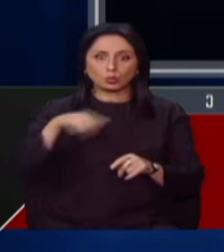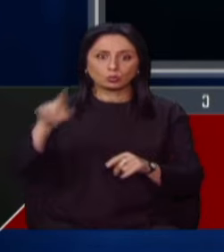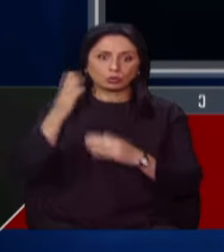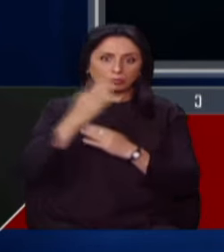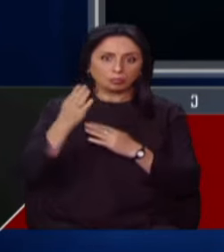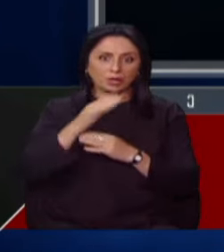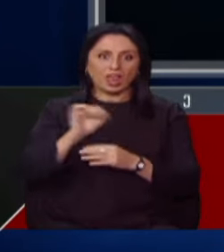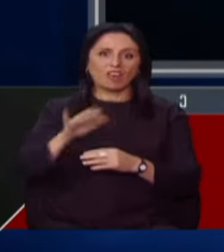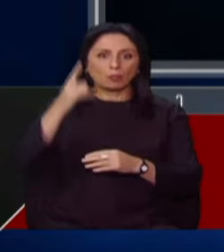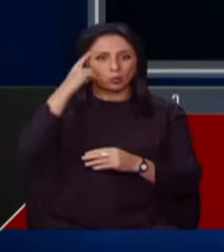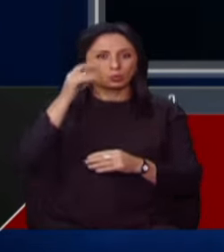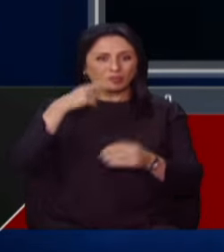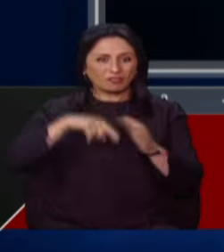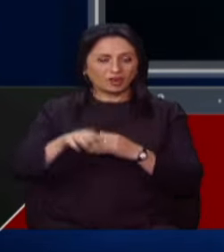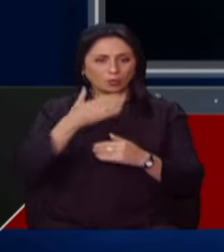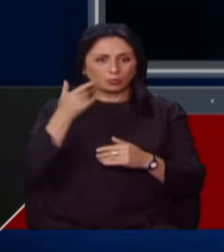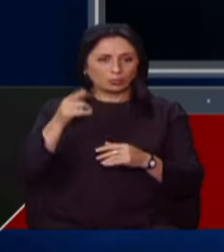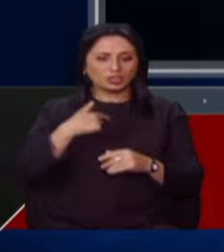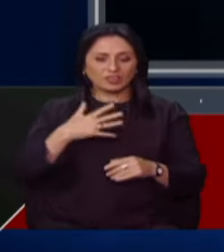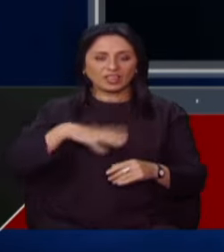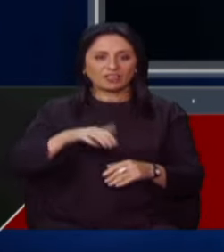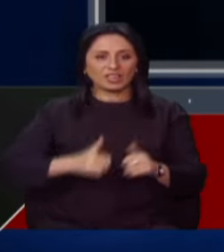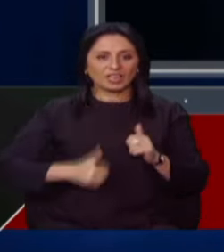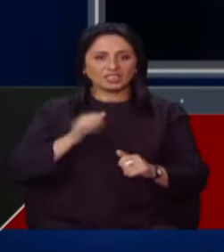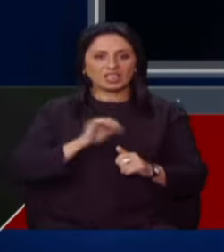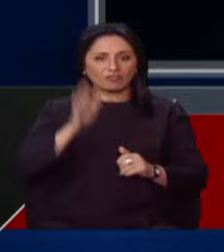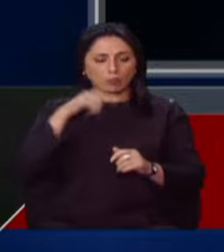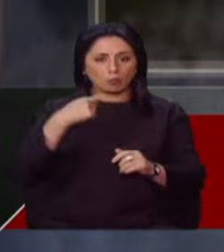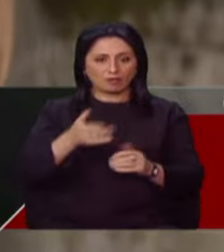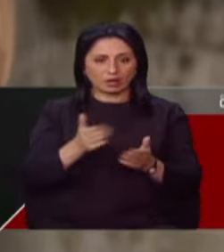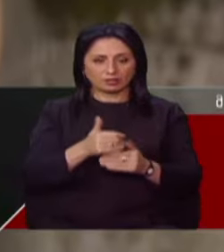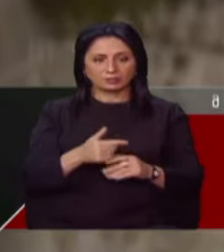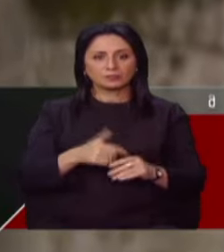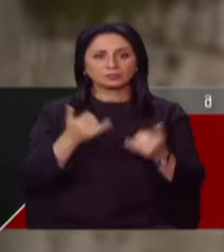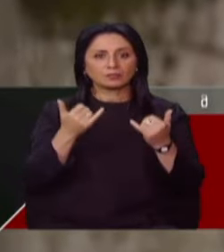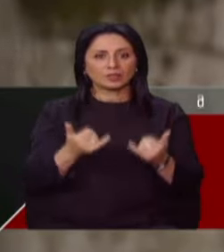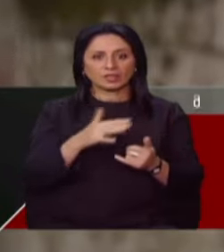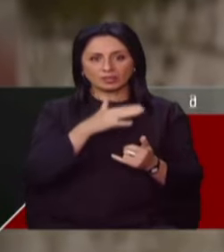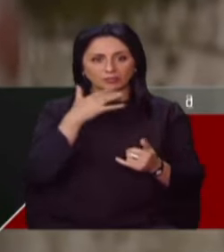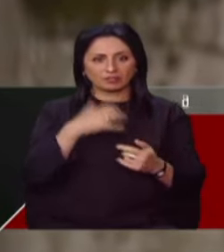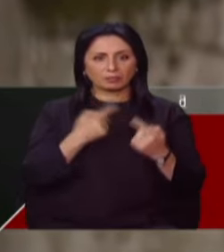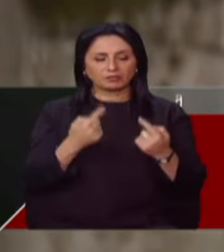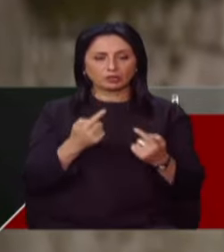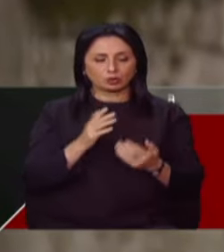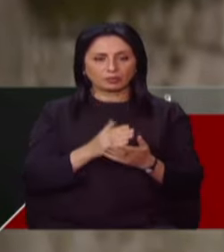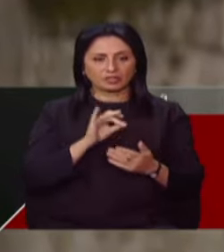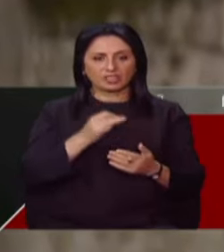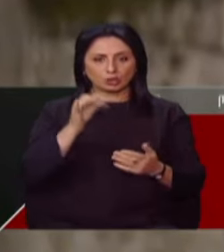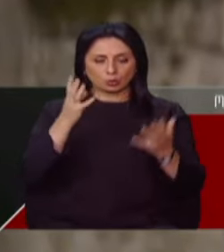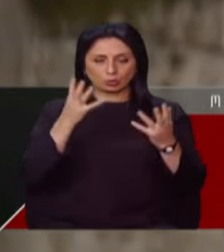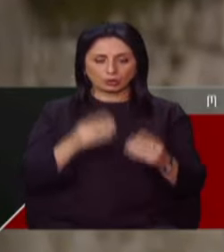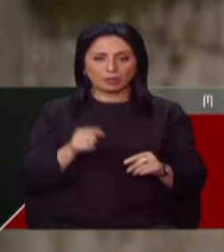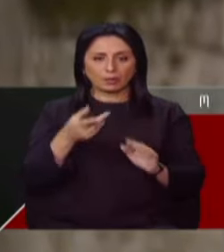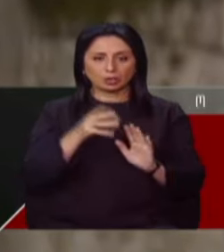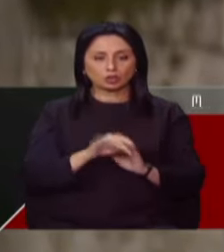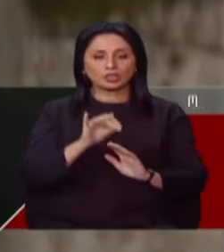აქტორებს ევროპულობად სურთ, რომ გაასაღონ, არამედ ჩვენი ქვეყნის ღირსეულ ევროპულ მომავალს. დღეს ბევრი მნიშვნელობით არის ისტორიული დღე და